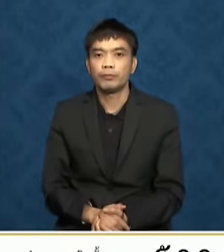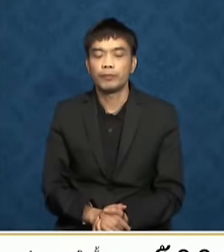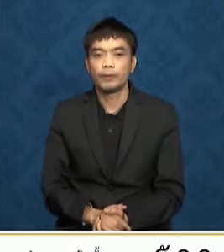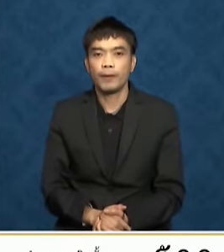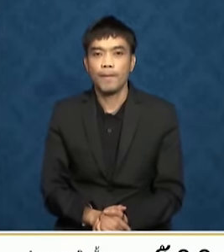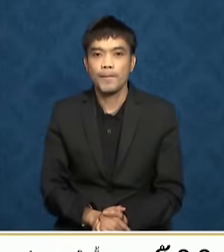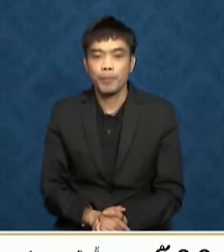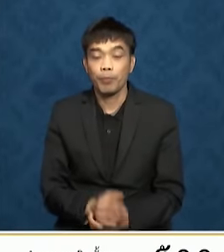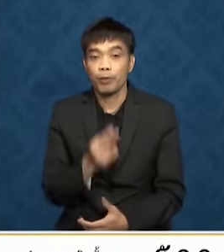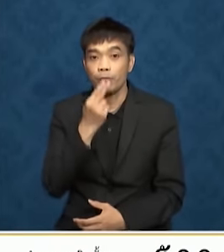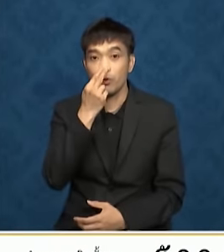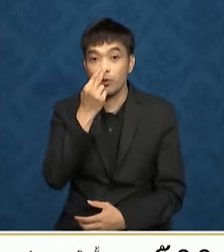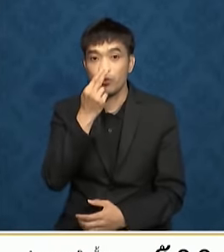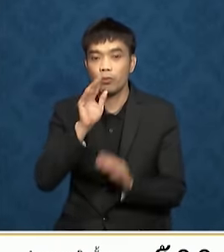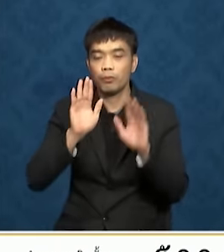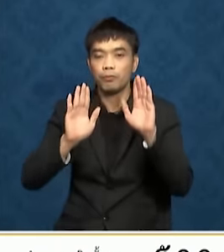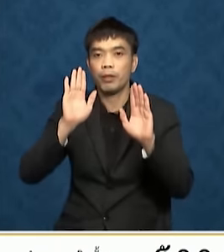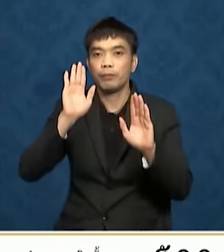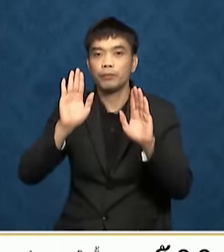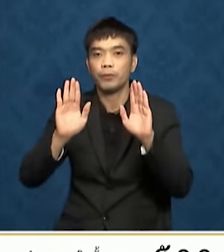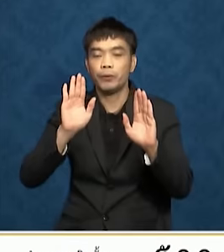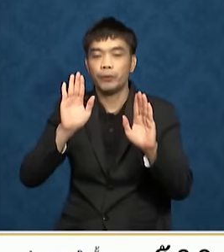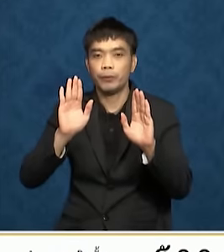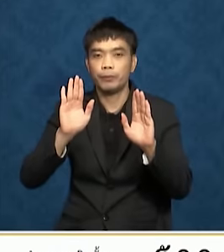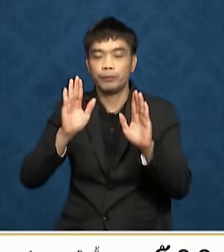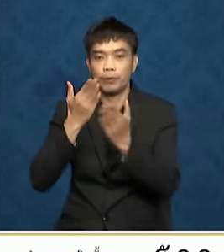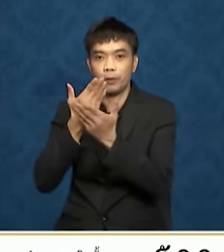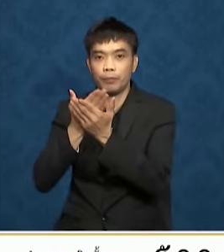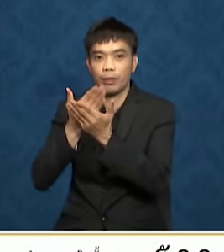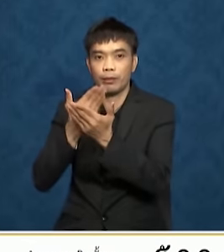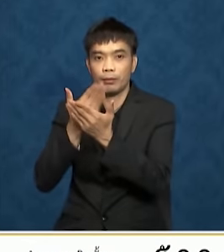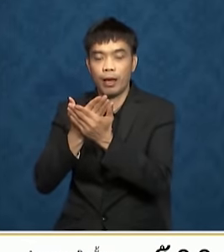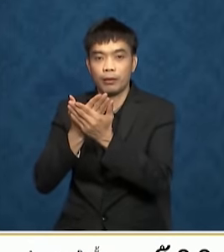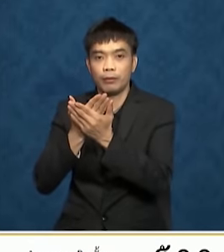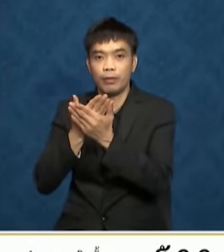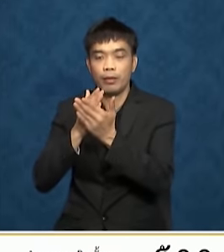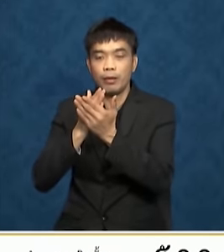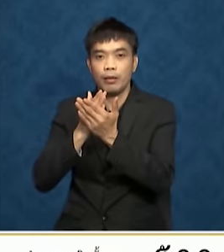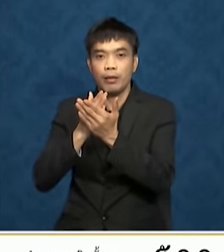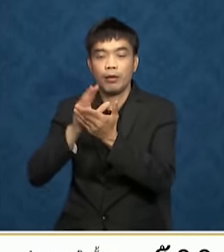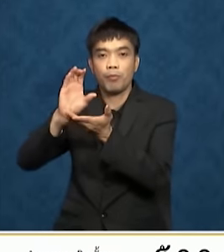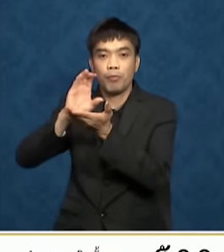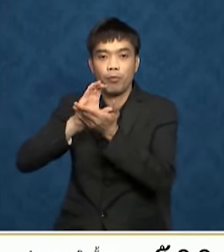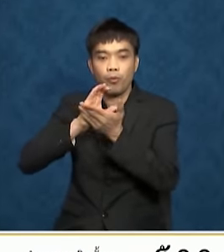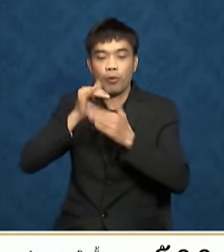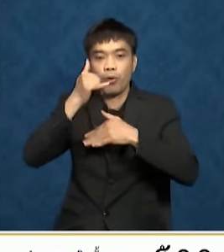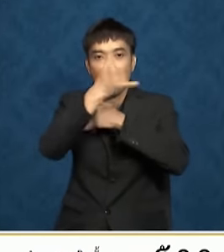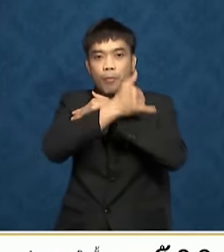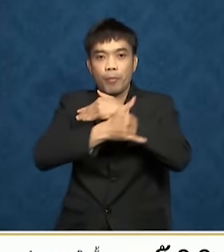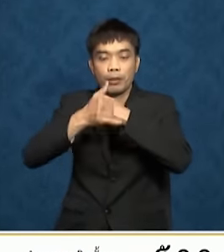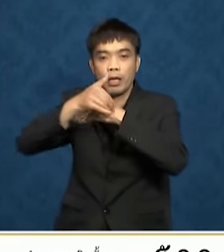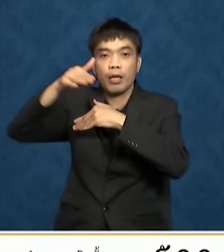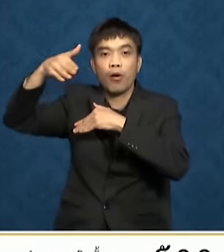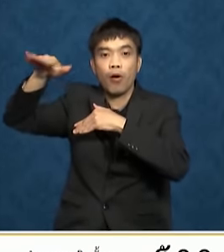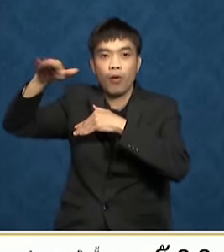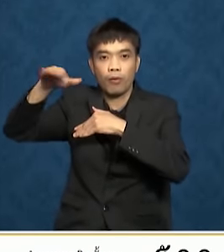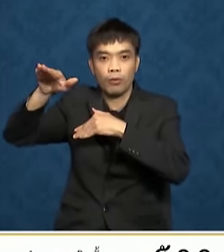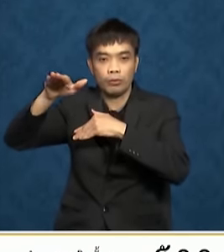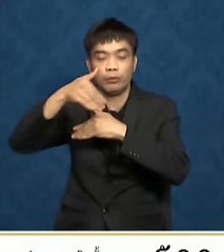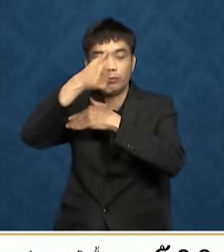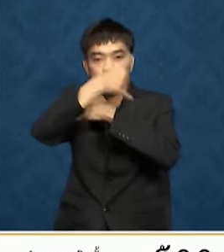เมื่อเปรียบเทียบกับงบประมาณประเทศอื่นในรัฐสภาประเทศ